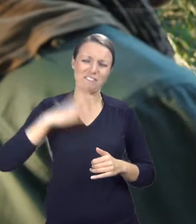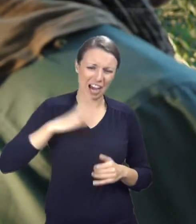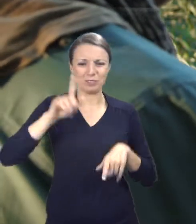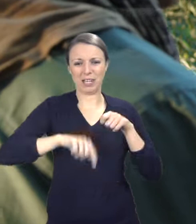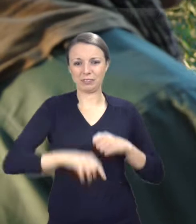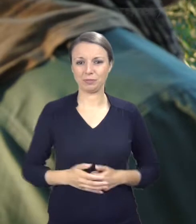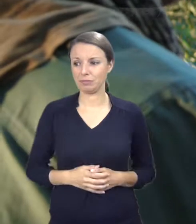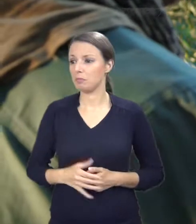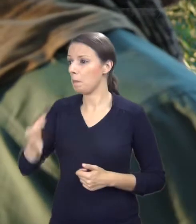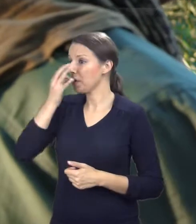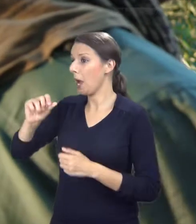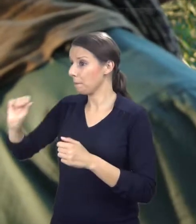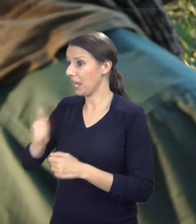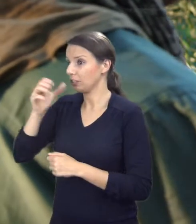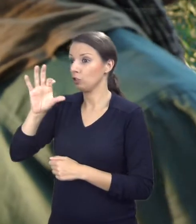ta sztuka przetrwania